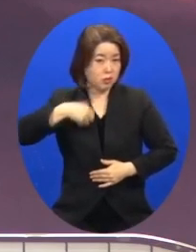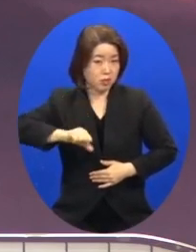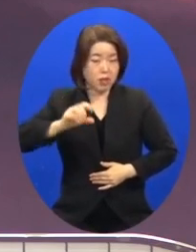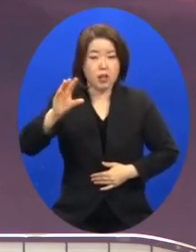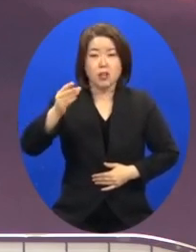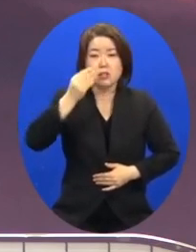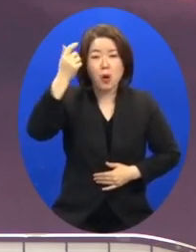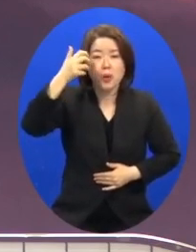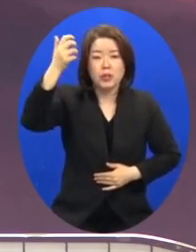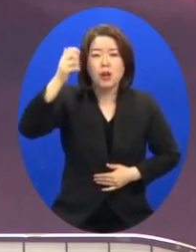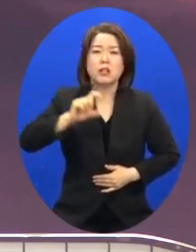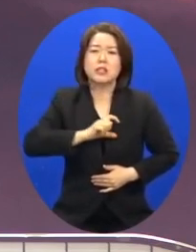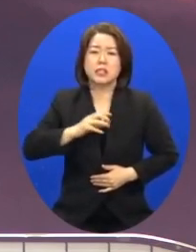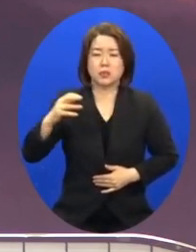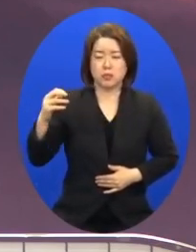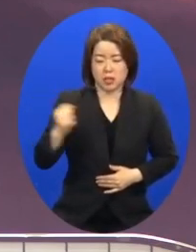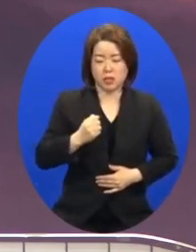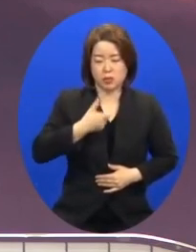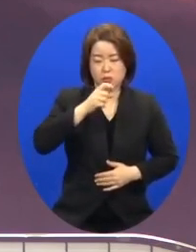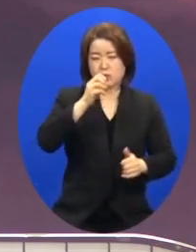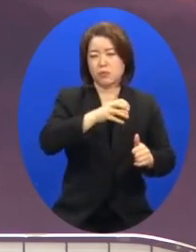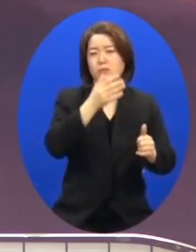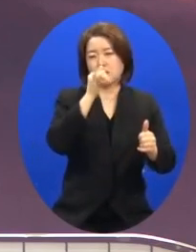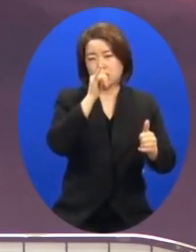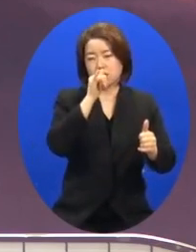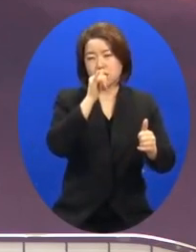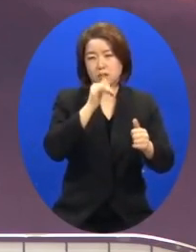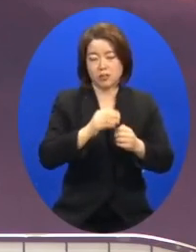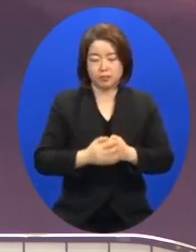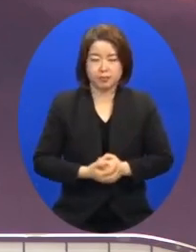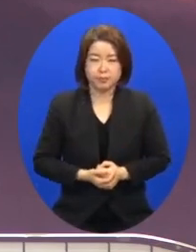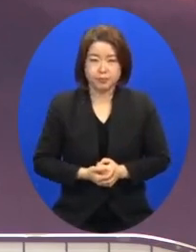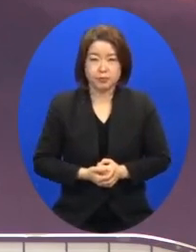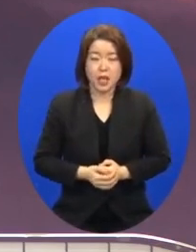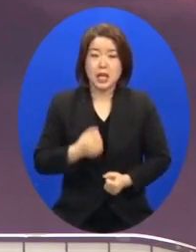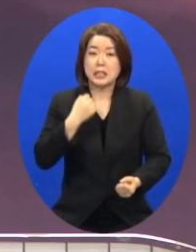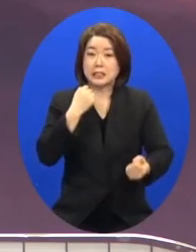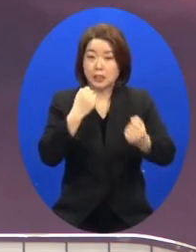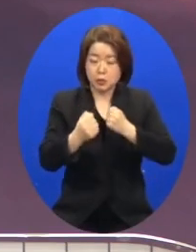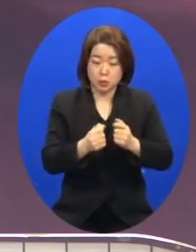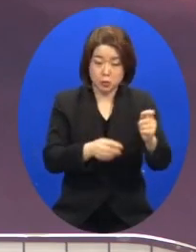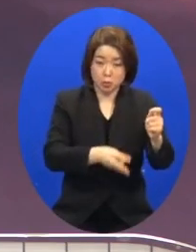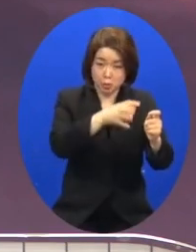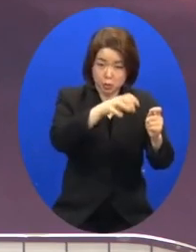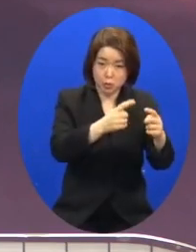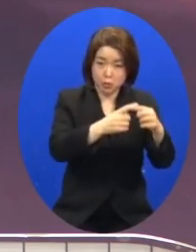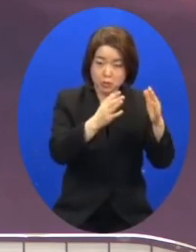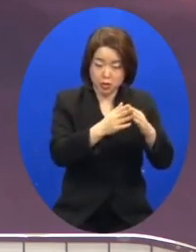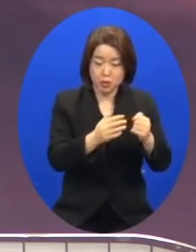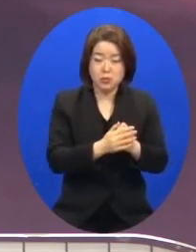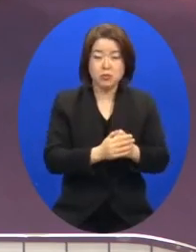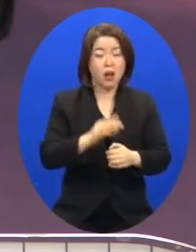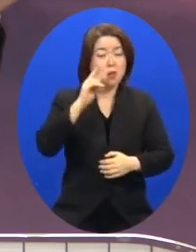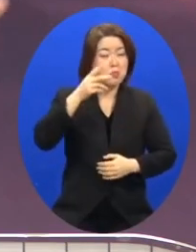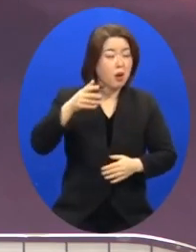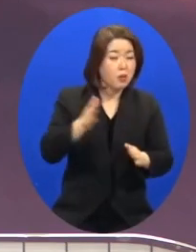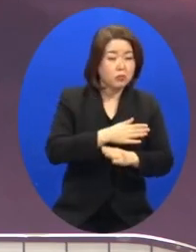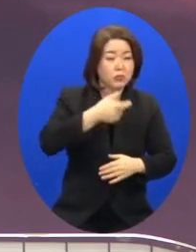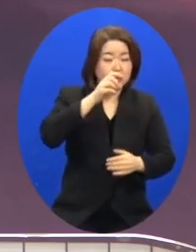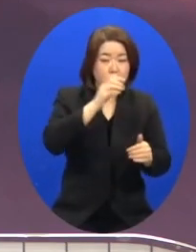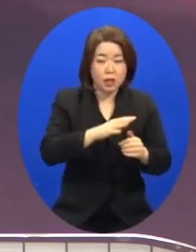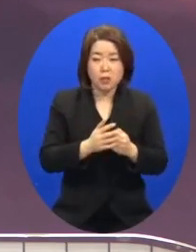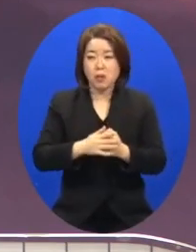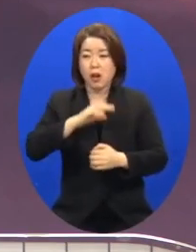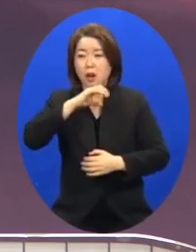거에요 고린도 교회는 그럼에도 불구하고 나는 바울에게 세례 받았다 아볼로 에게 세례를 받았다 난 개발 게 세례를